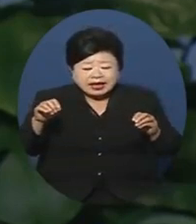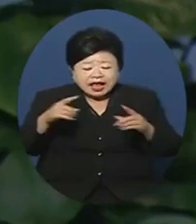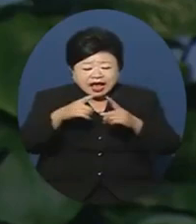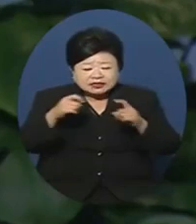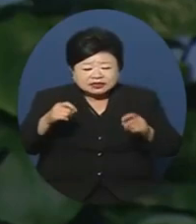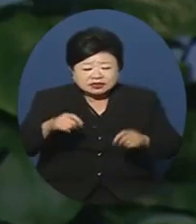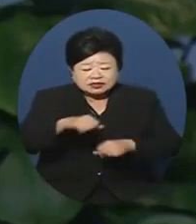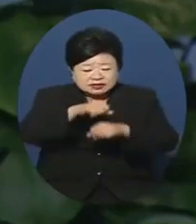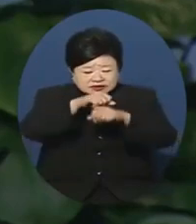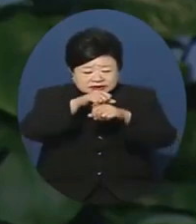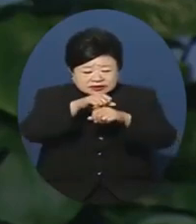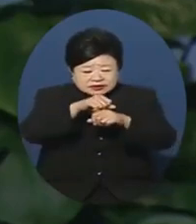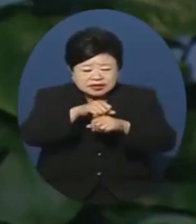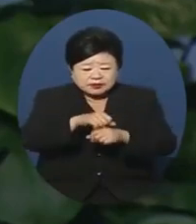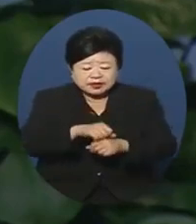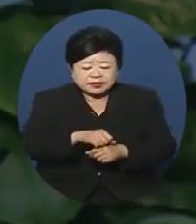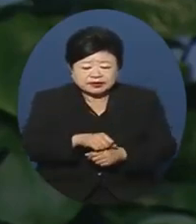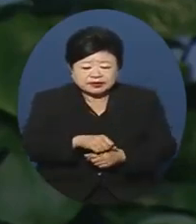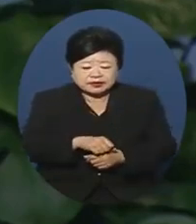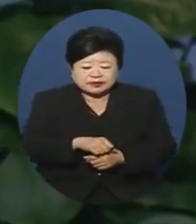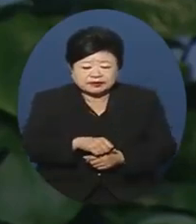생을 사니까